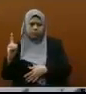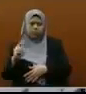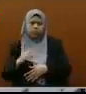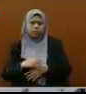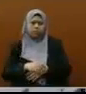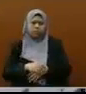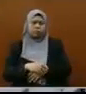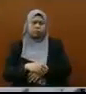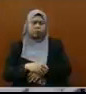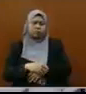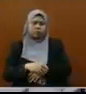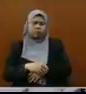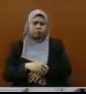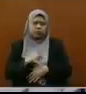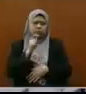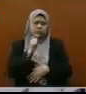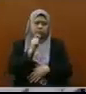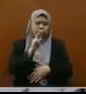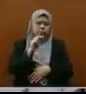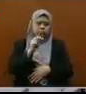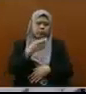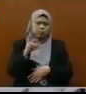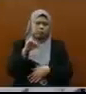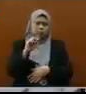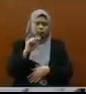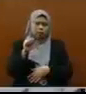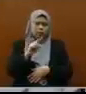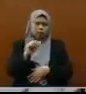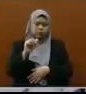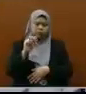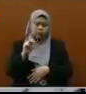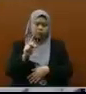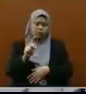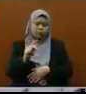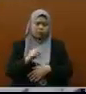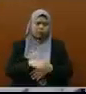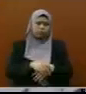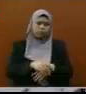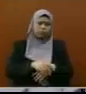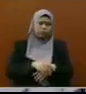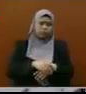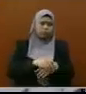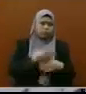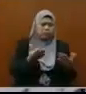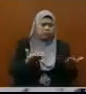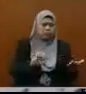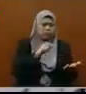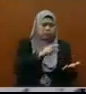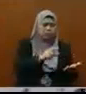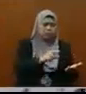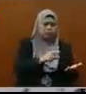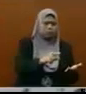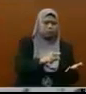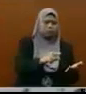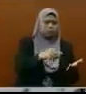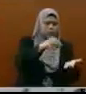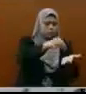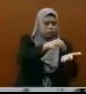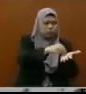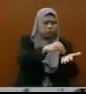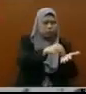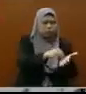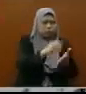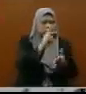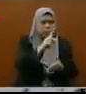sebagai Tun Razak Exchange, yang mana TRX ataupun Tun Razak Exchange ini berada di tengah-tengah Kota Raya Kuala Lumpur, di